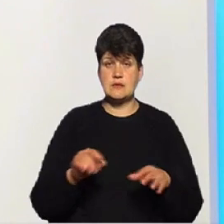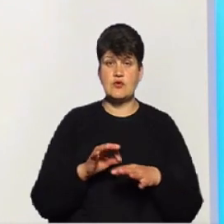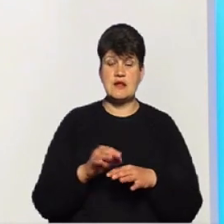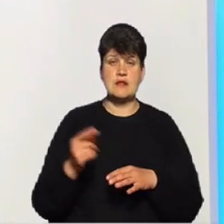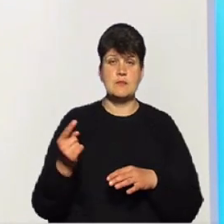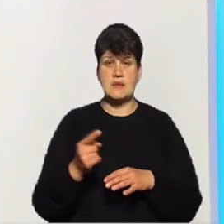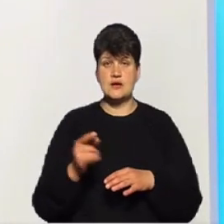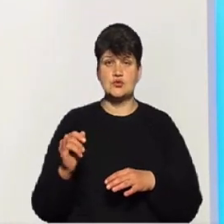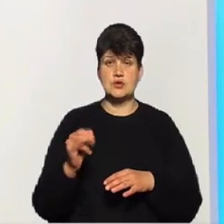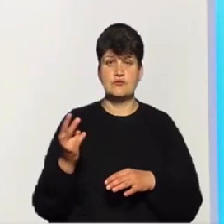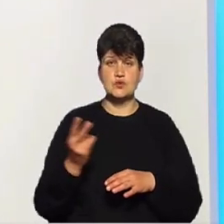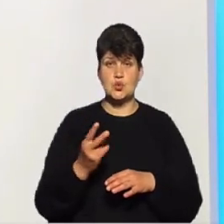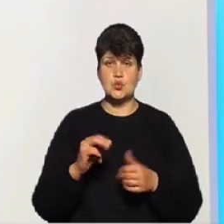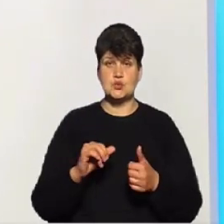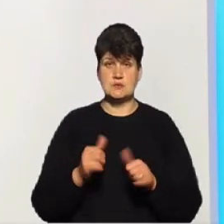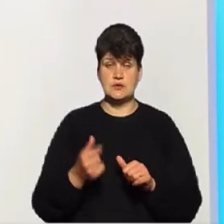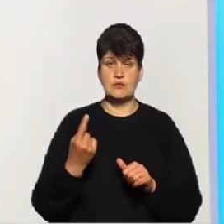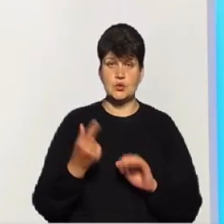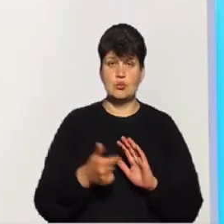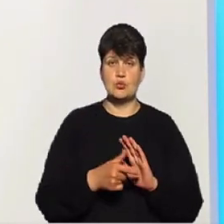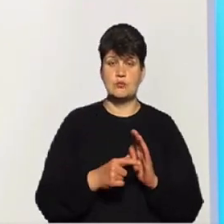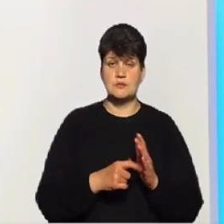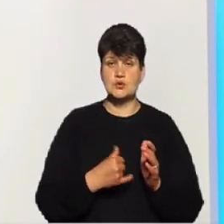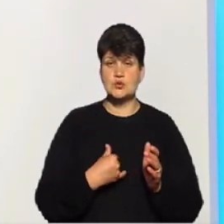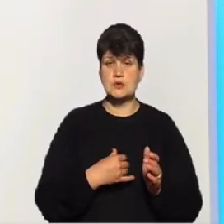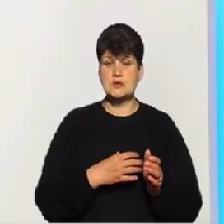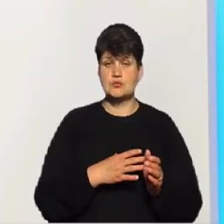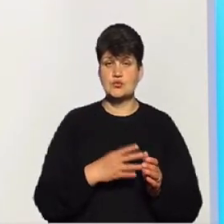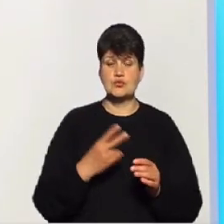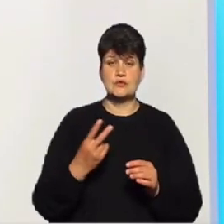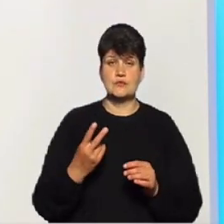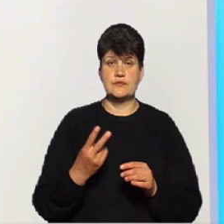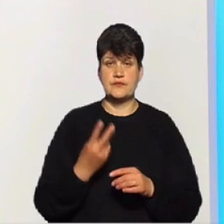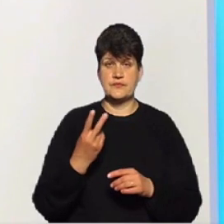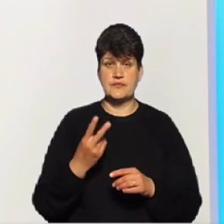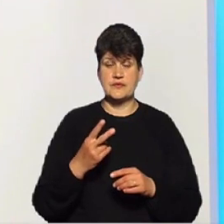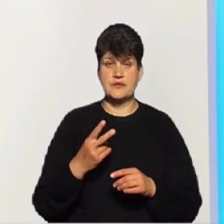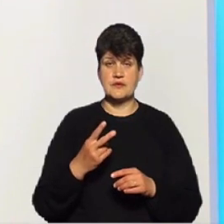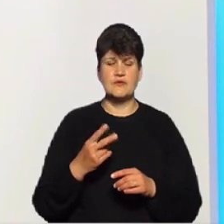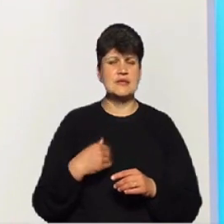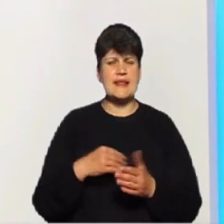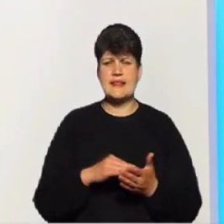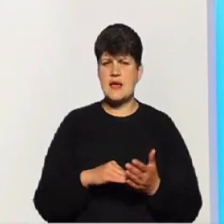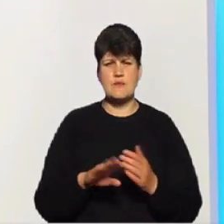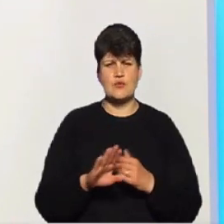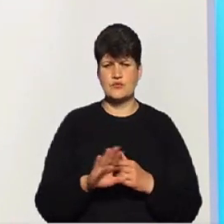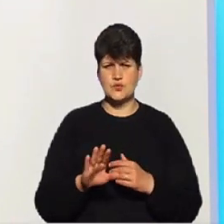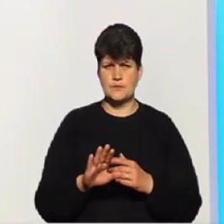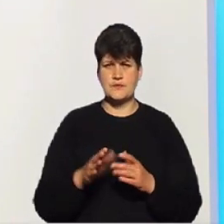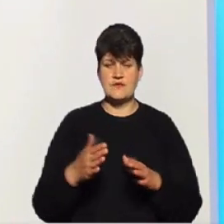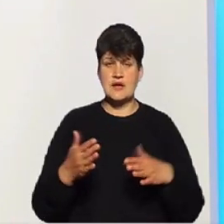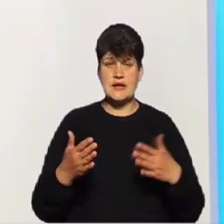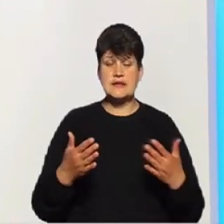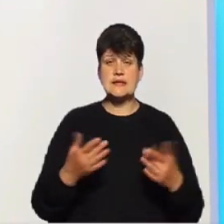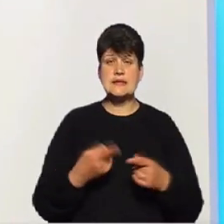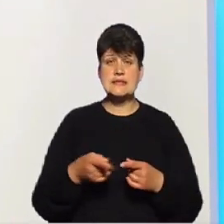зміну. Тобто в одному приміщенні у нас відбулося двічі. Варіанти різні, вони не повторюються? Вони не повторюються, звичайно, тому що це